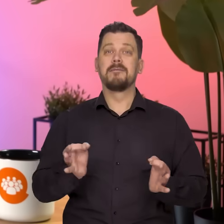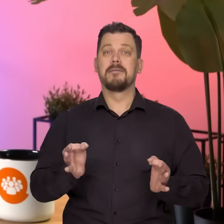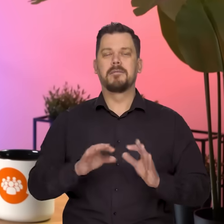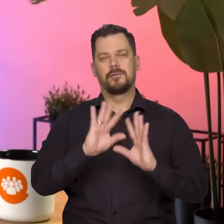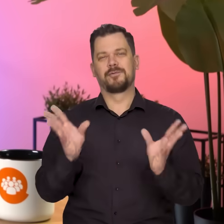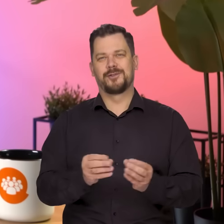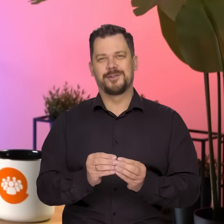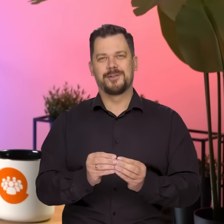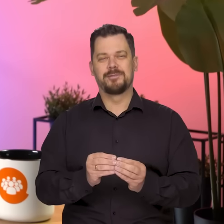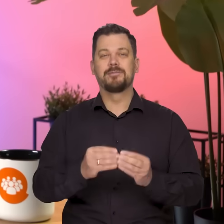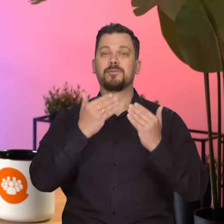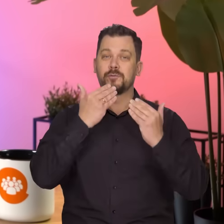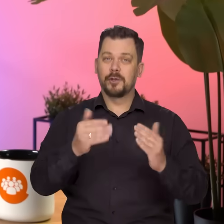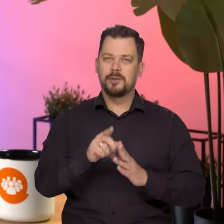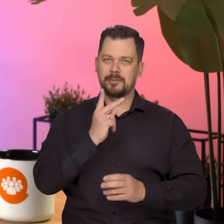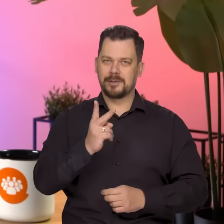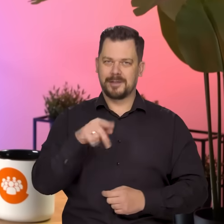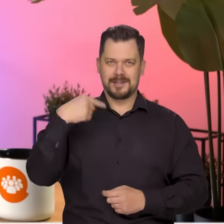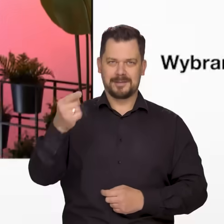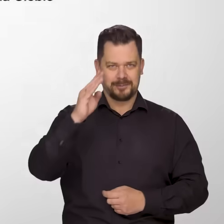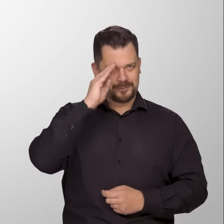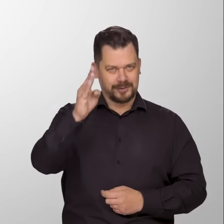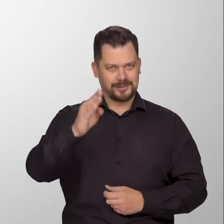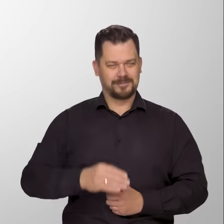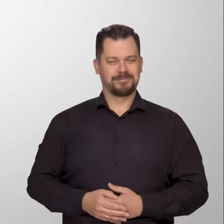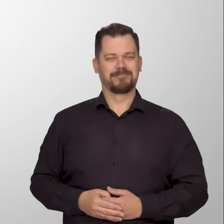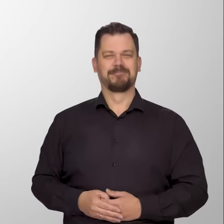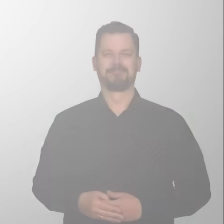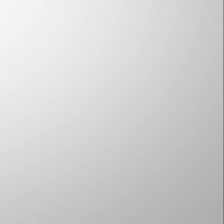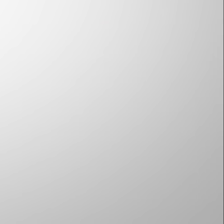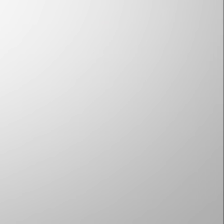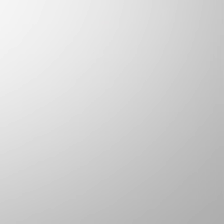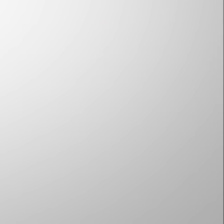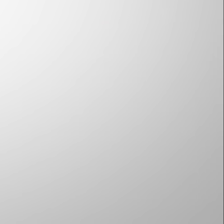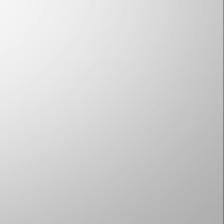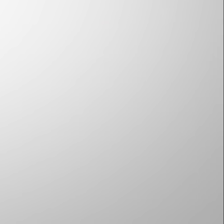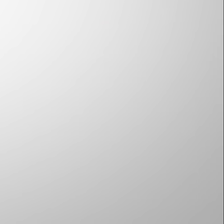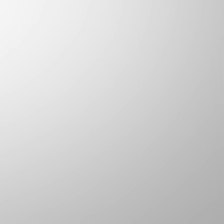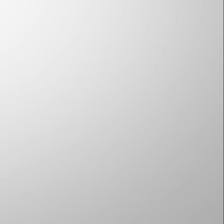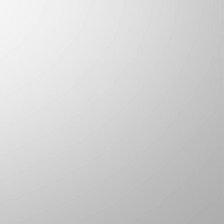kolejnych odcinków. A w tym to już wszystko. Dziękuję i do zobaczenia. Cześć!